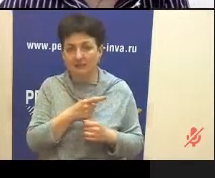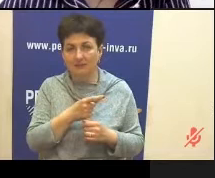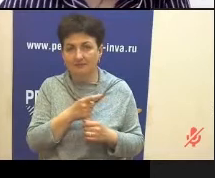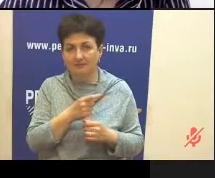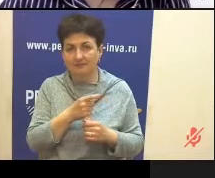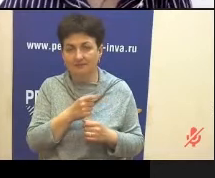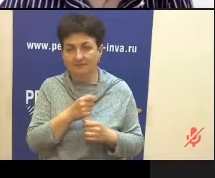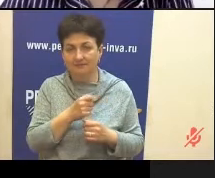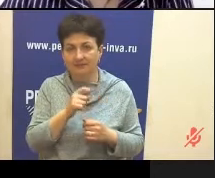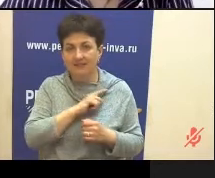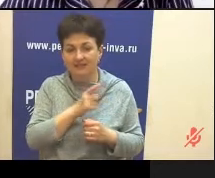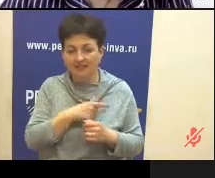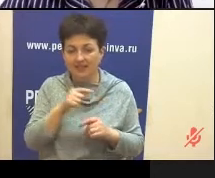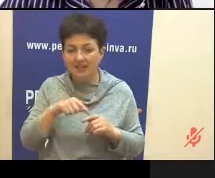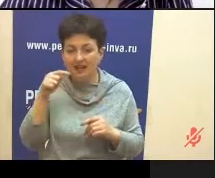более сильным,